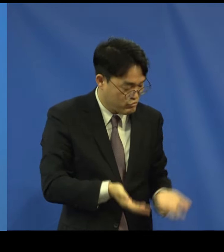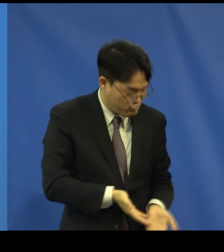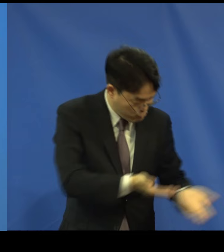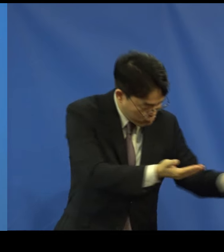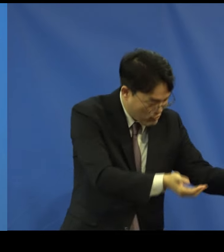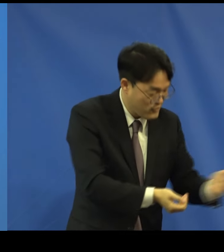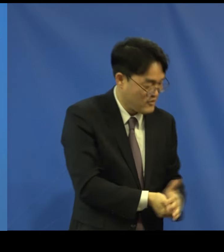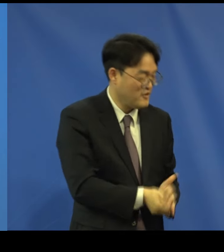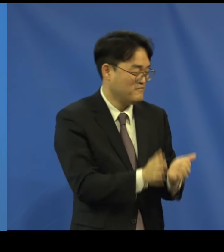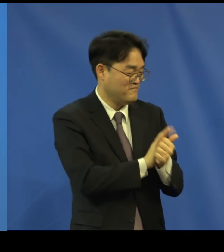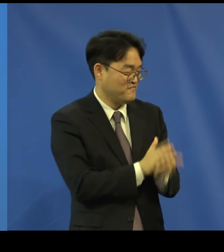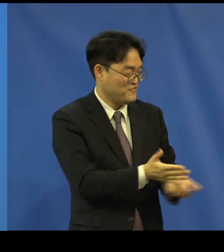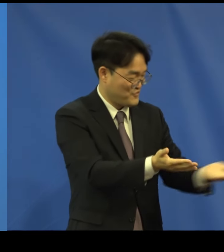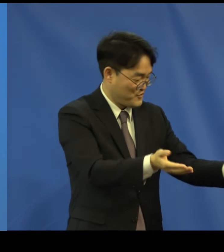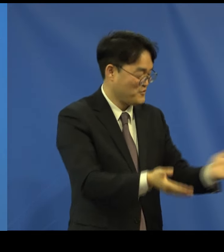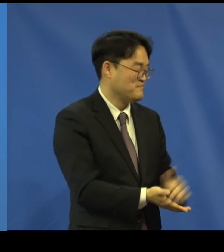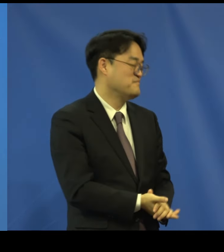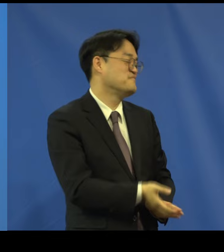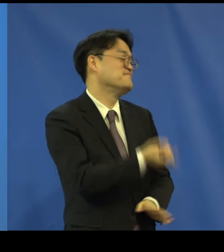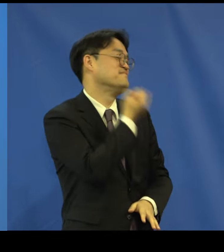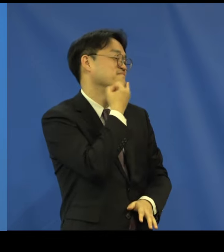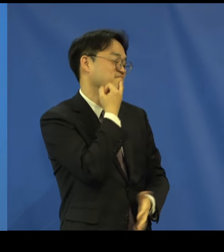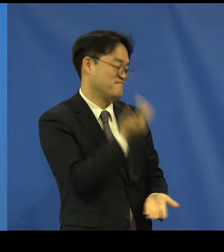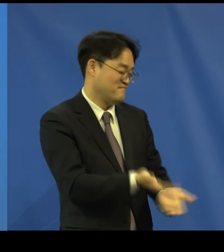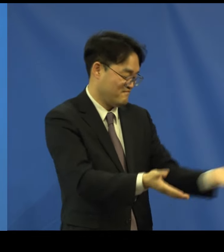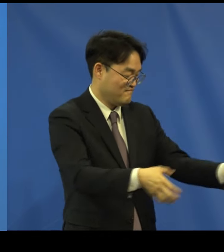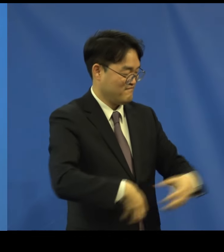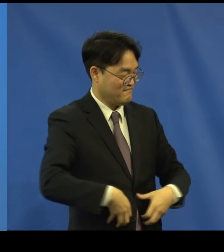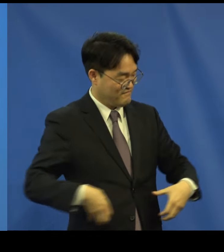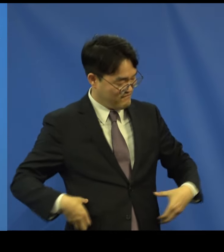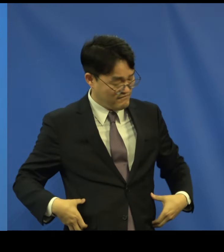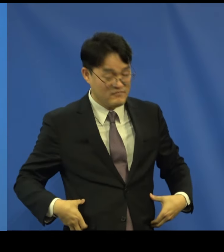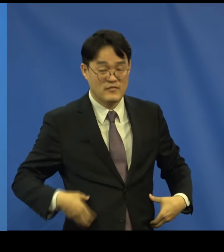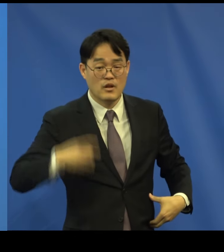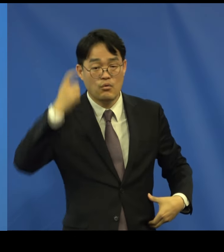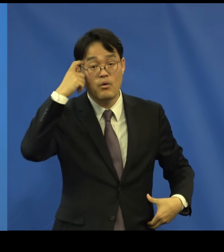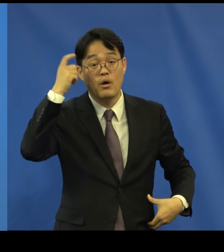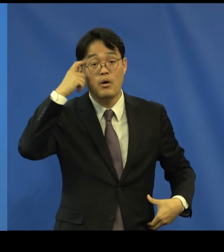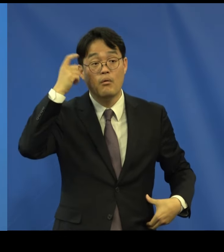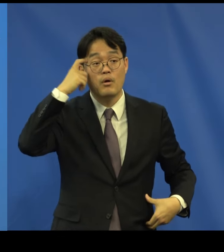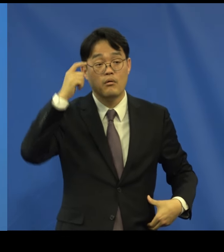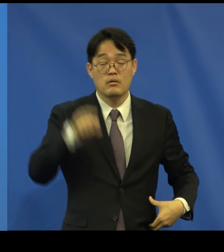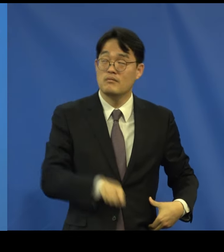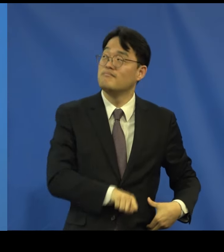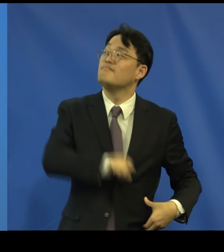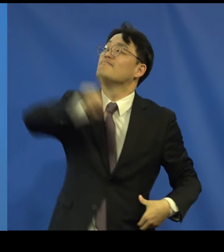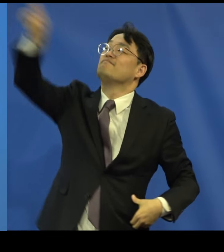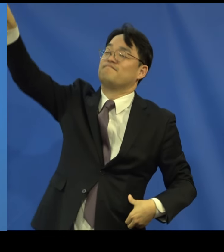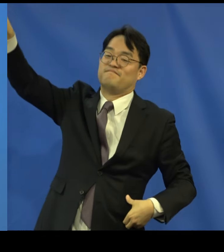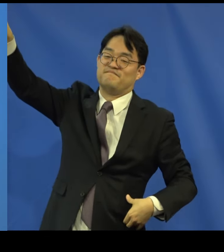여러분, 우리의 삶의 초점은 여기가 아니라 저기입니다. 그래서 more beyond,